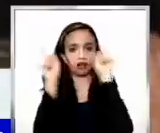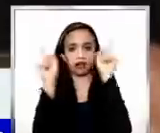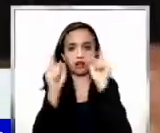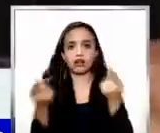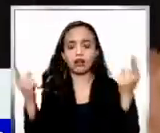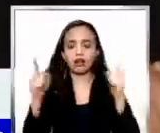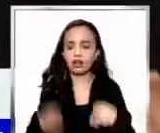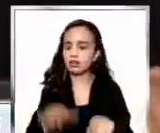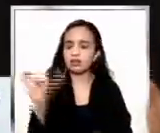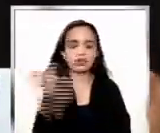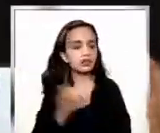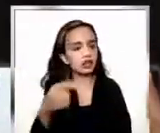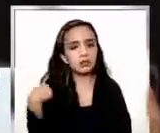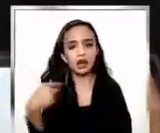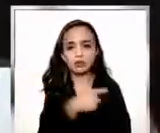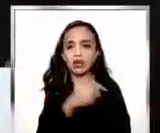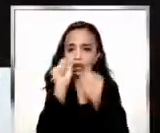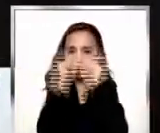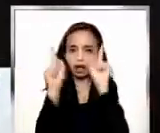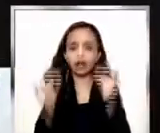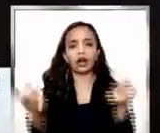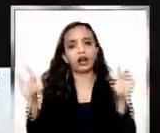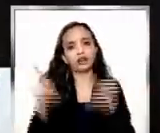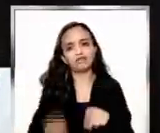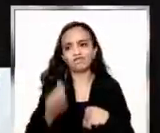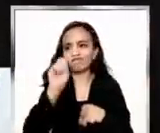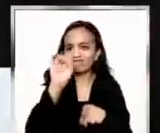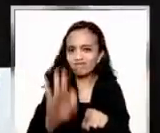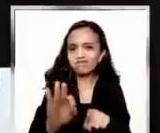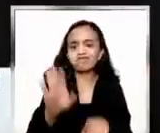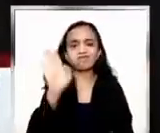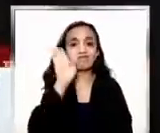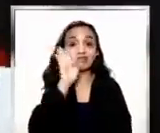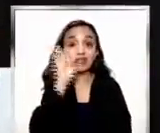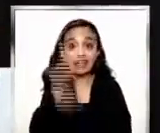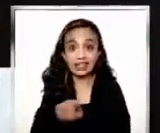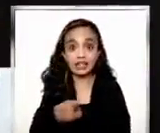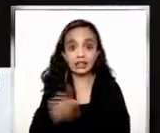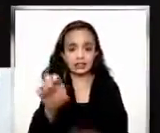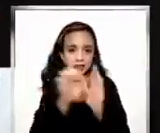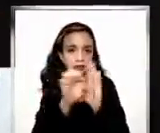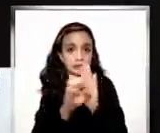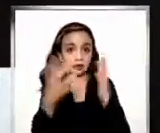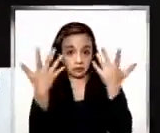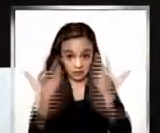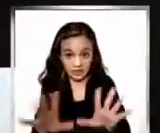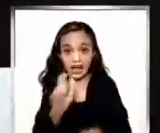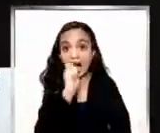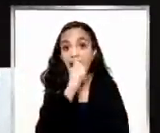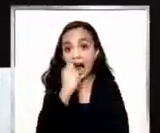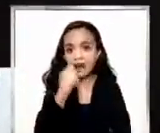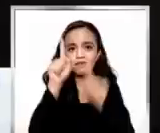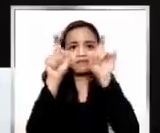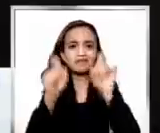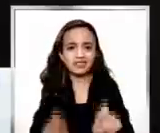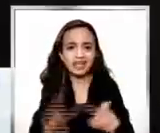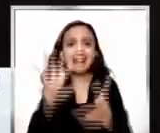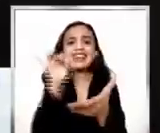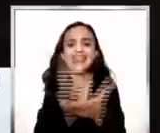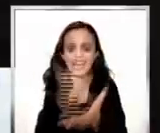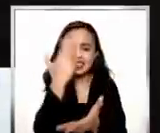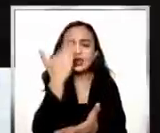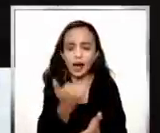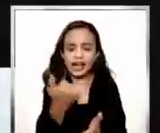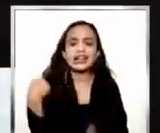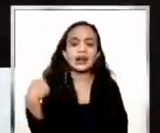nangyari. I-release lang po yung kapatid namin kung natapos na yung kanyang swab test. Kaya po yun ang explanation namin. At